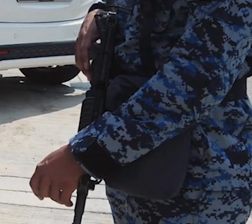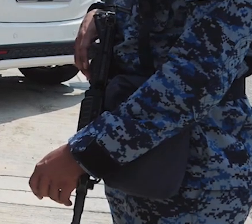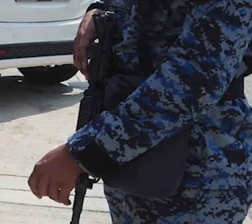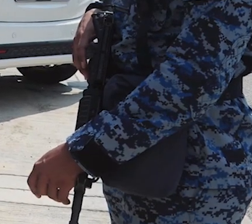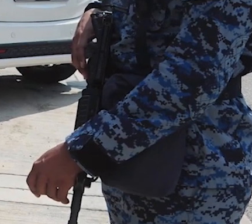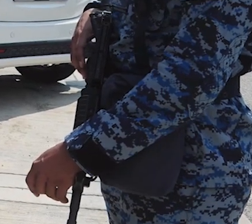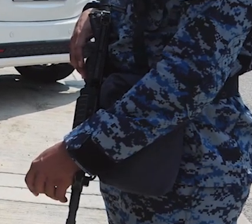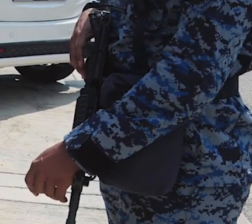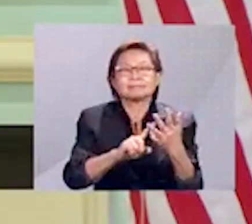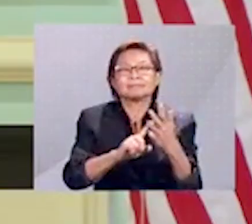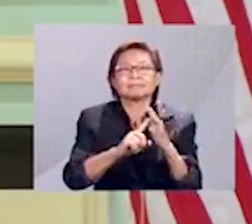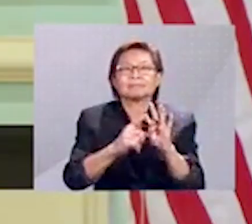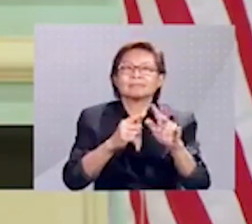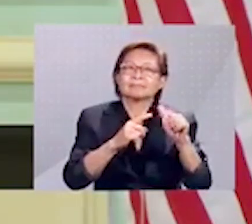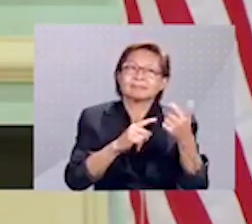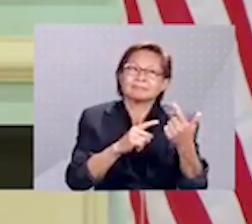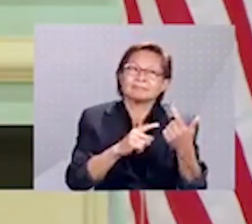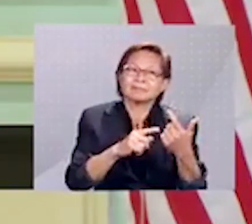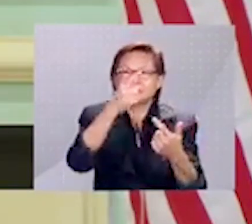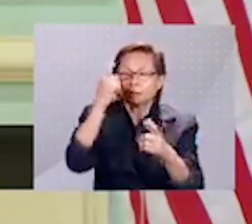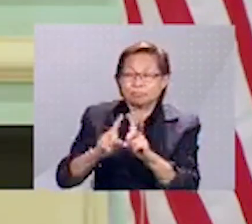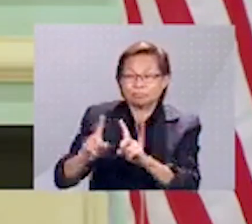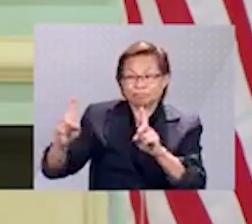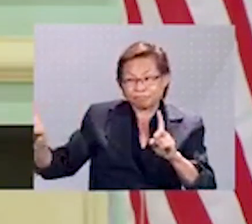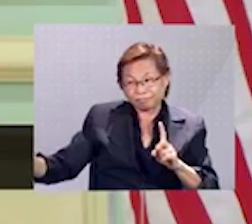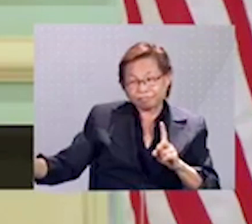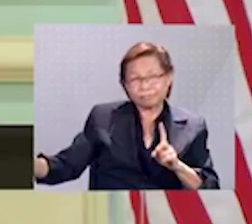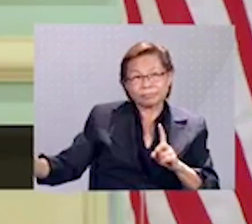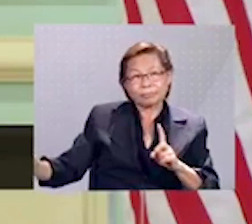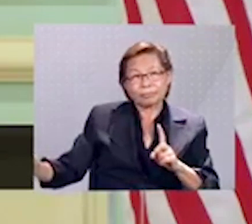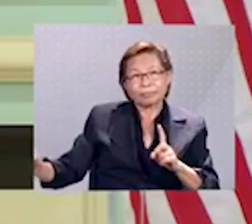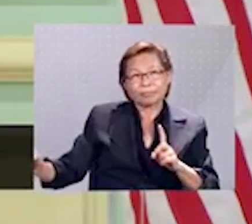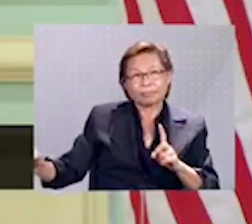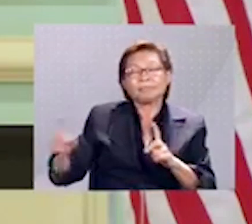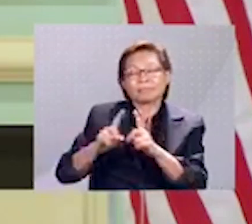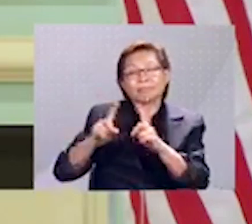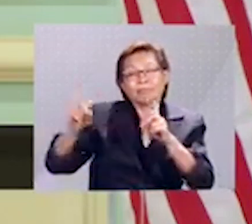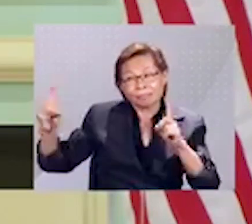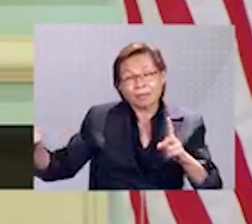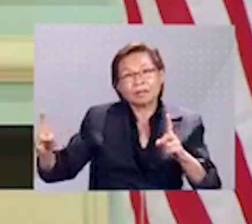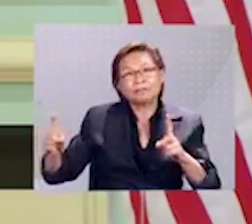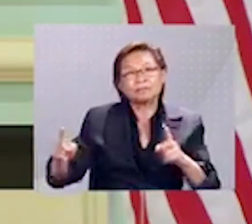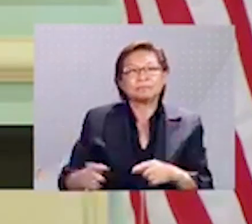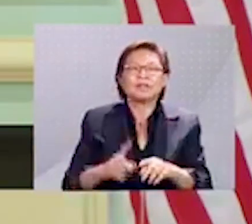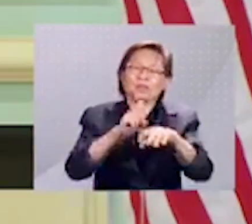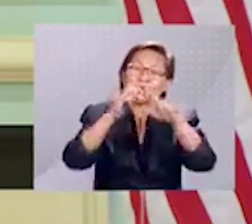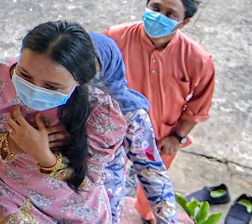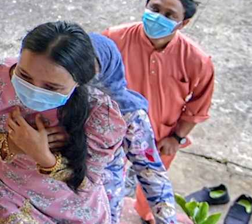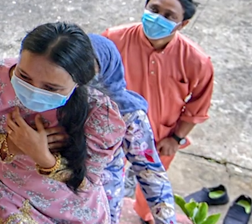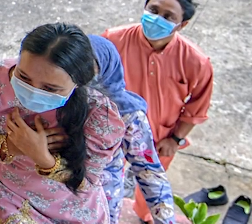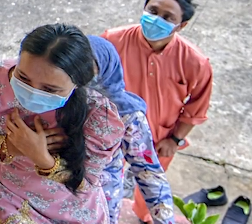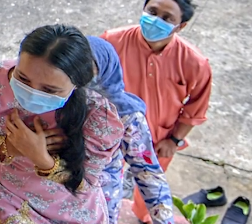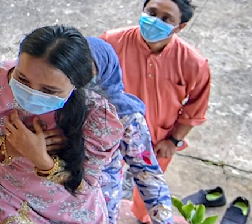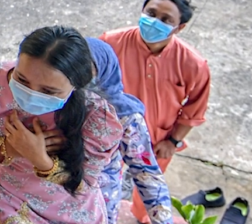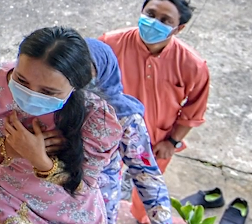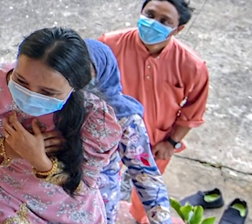topeng muka dan oleh karenanya penjarakan sosial cobalah kalau di rumah yang kecil